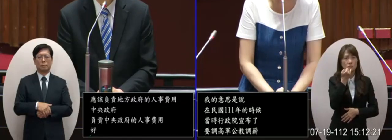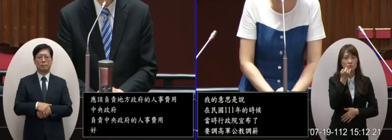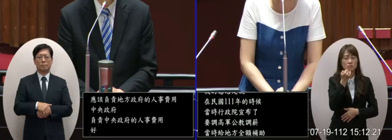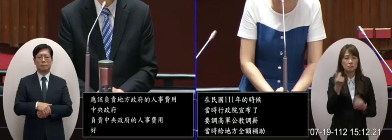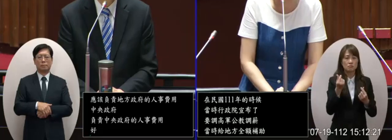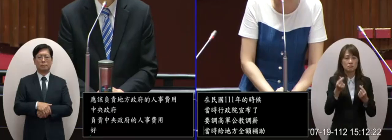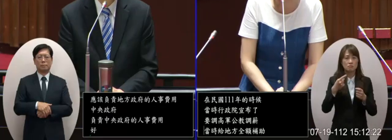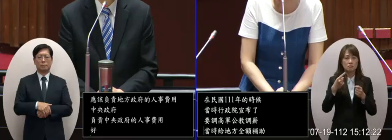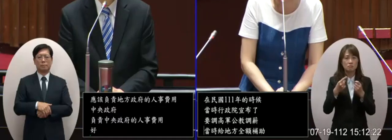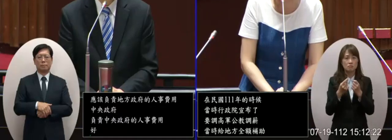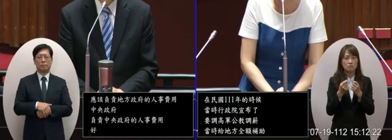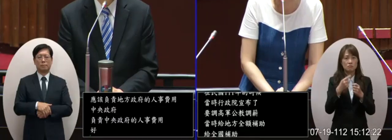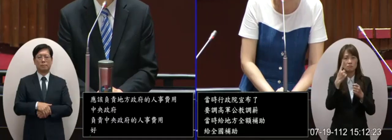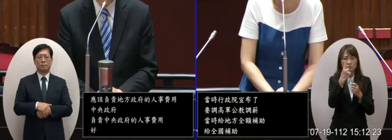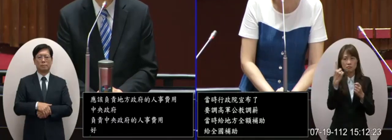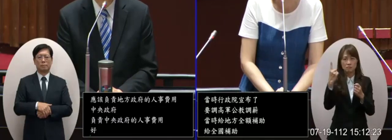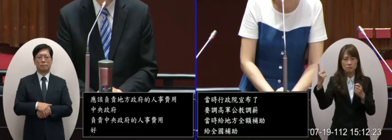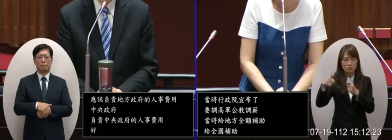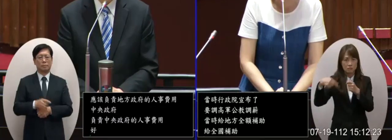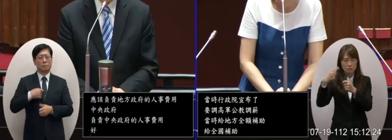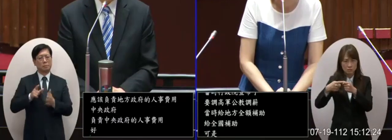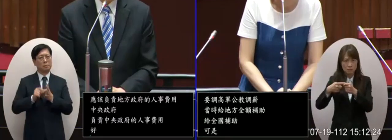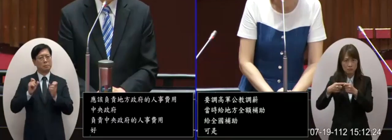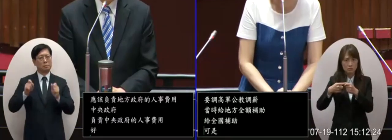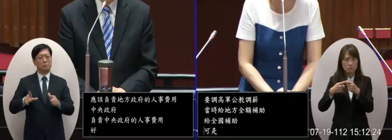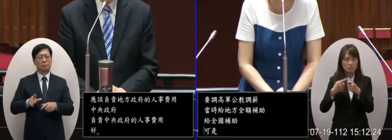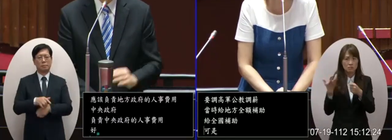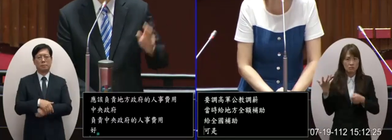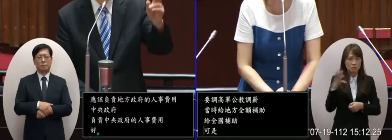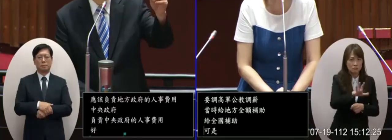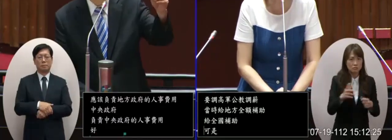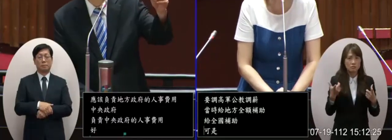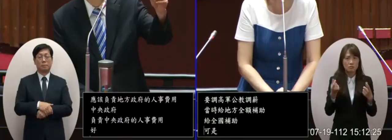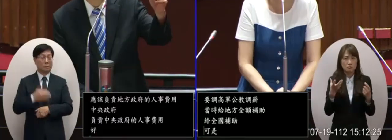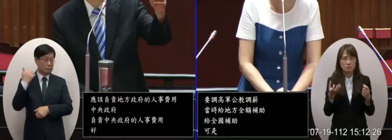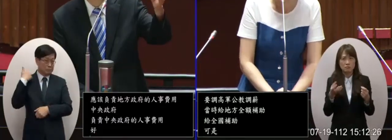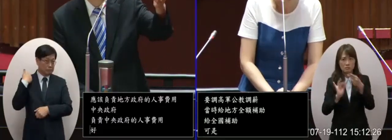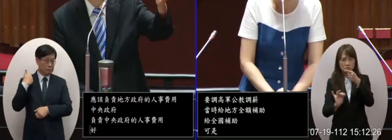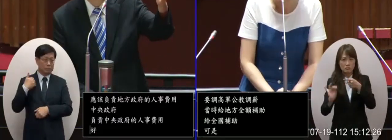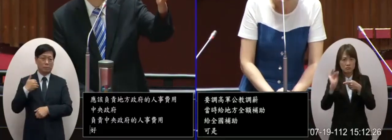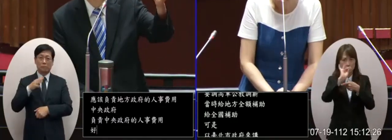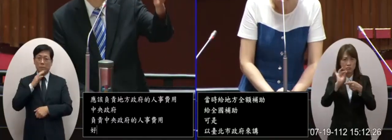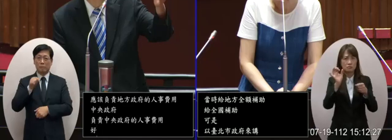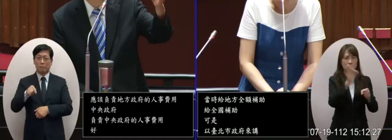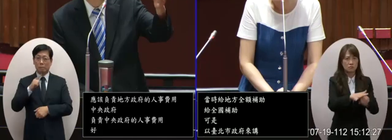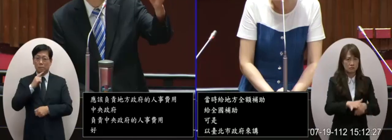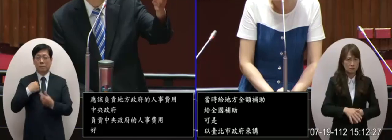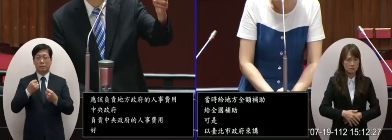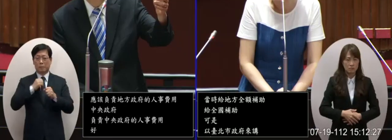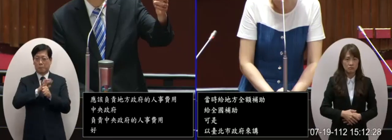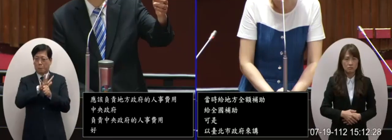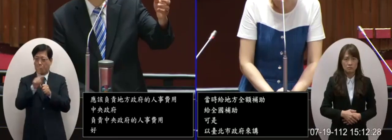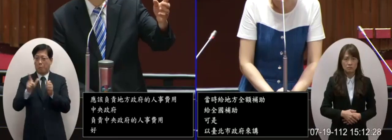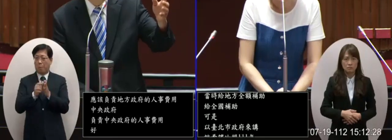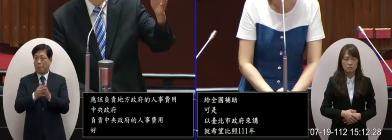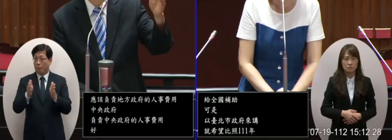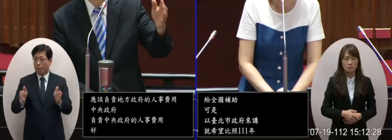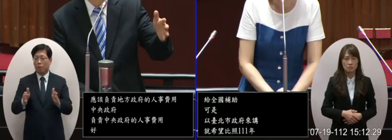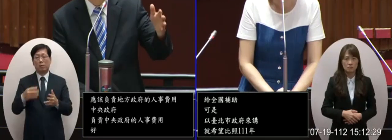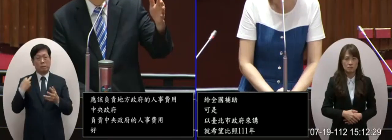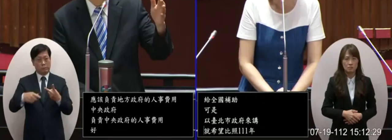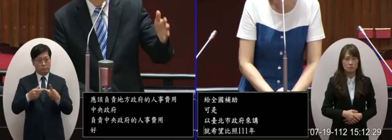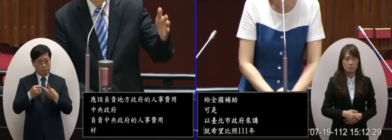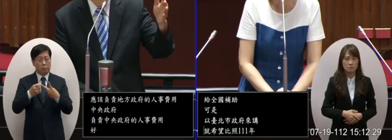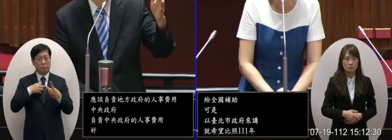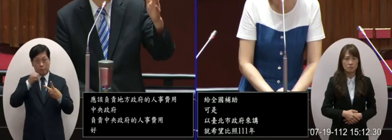照111年 啊，时空不同。 时空不同， 那个时候是这个 COVID-19 的期间，而且